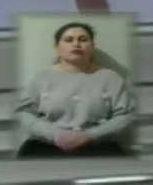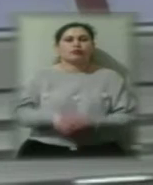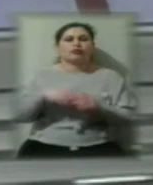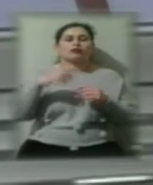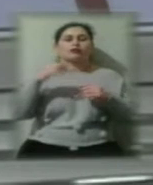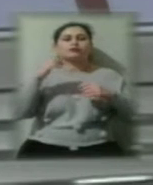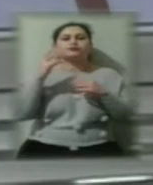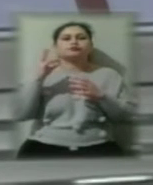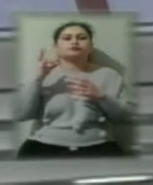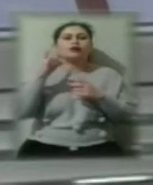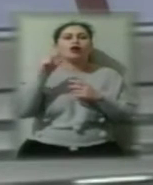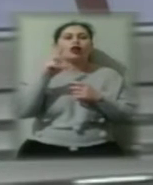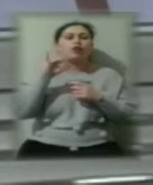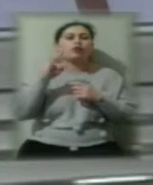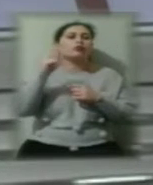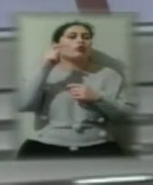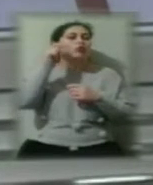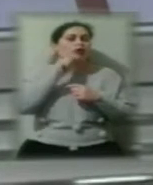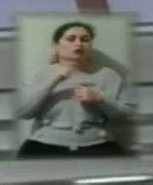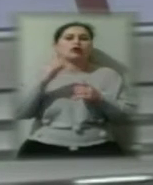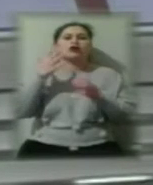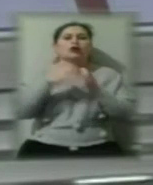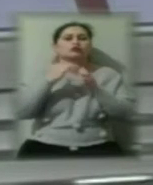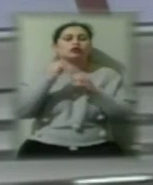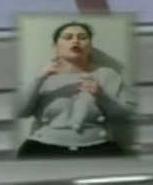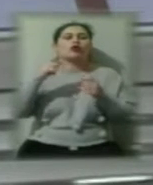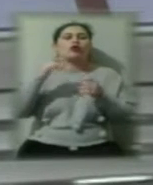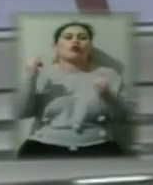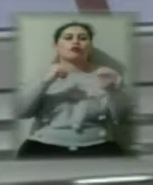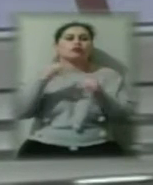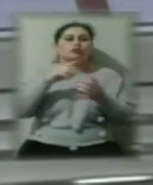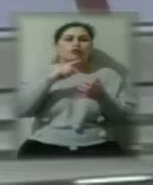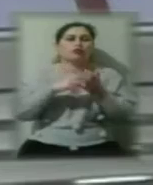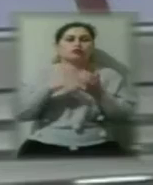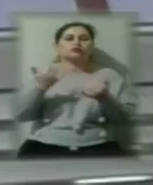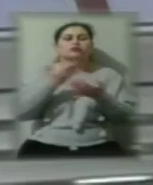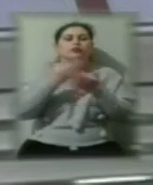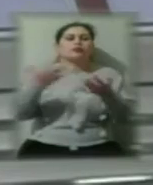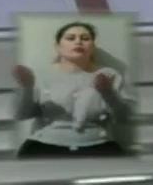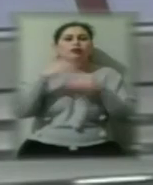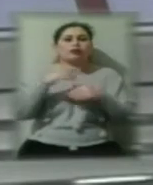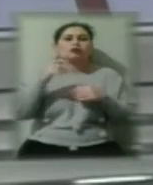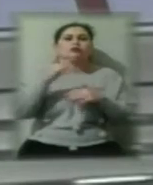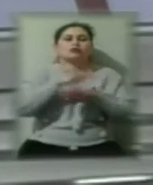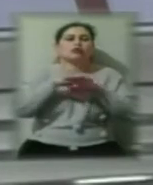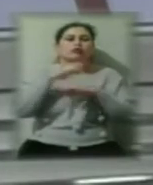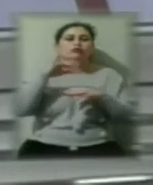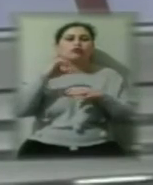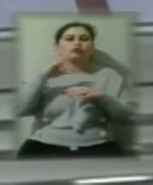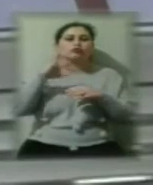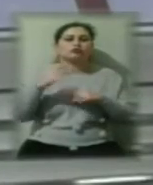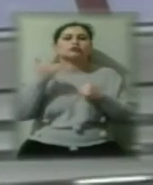по-українськи херсонців та гостей міста сьогодні запросив обласний центр народної творчості. Чим розважали та пригощали на святі, бачили